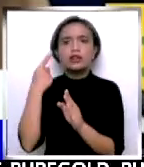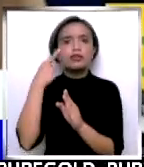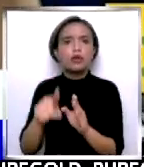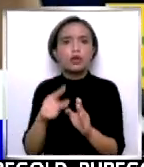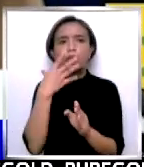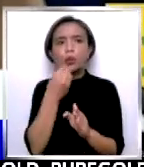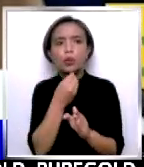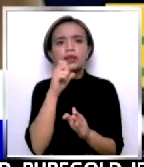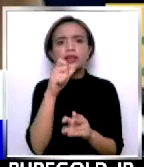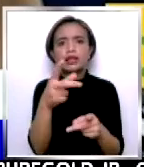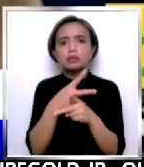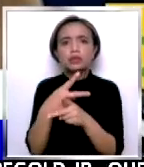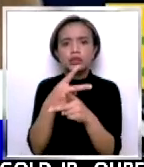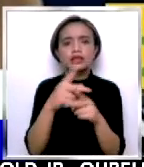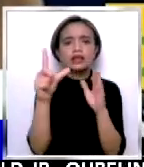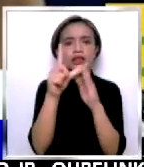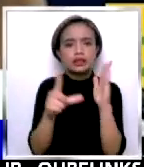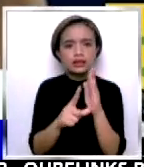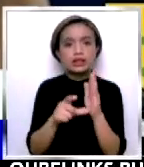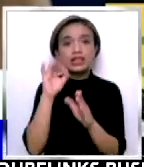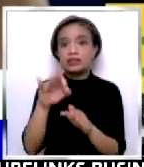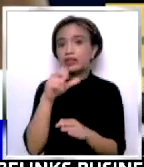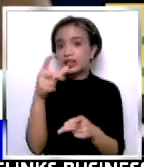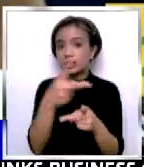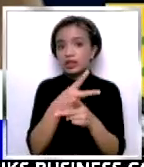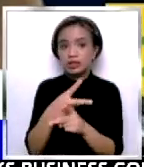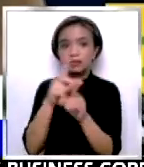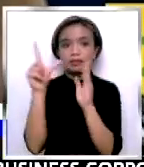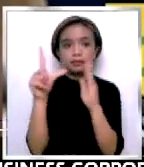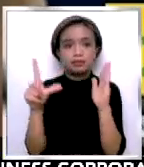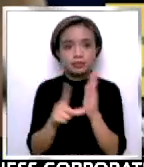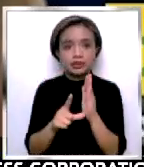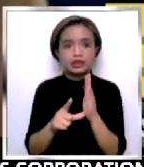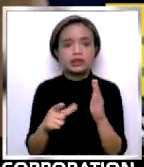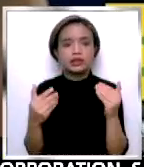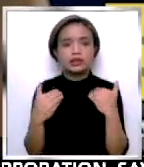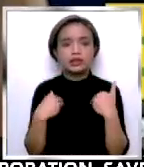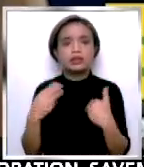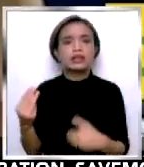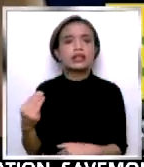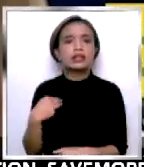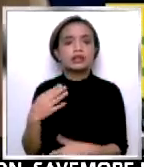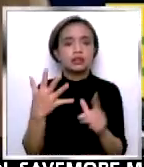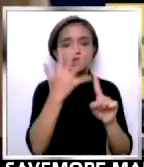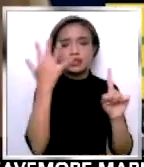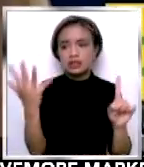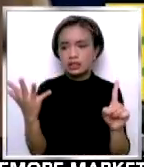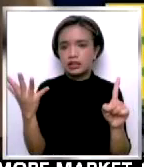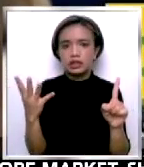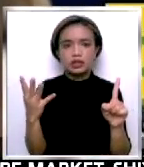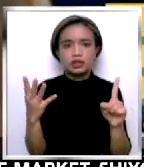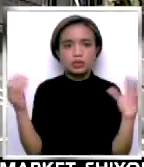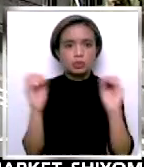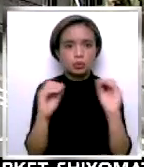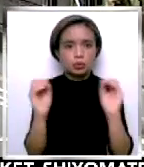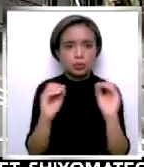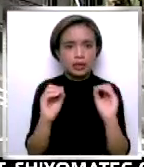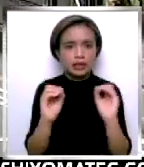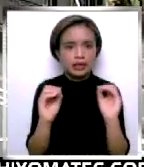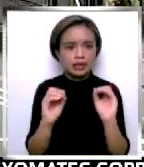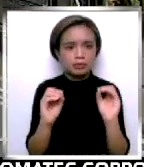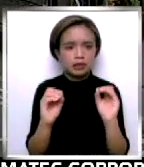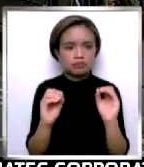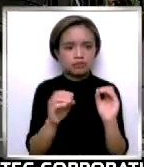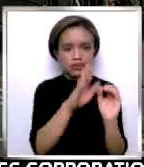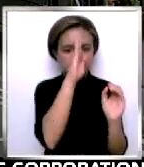So ang hindi protektado under the law, in this case, ay ang ating mga members ng LGBTQ. Wala namang heterosexual na nabidiscriminate.